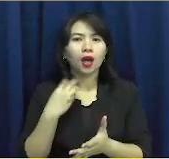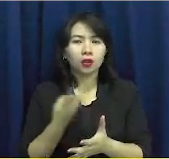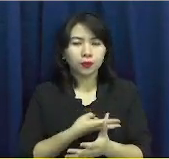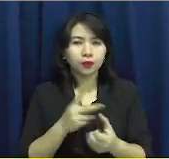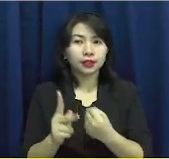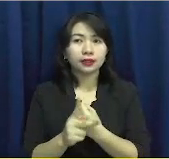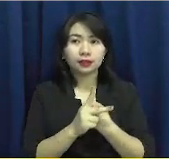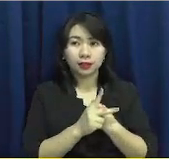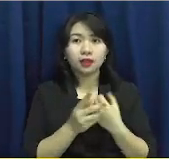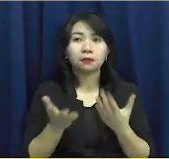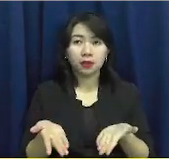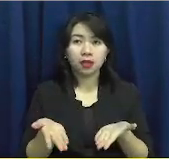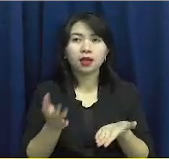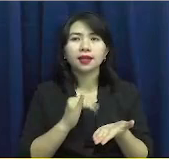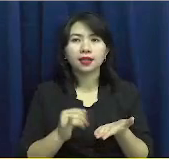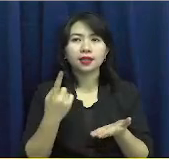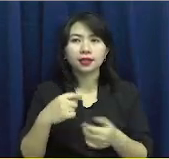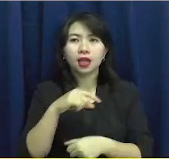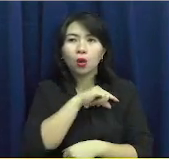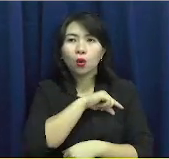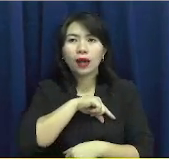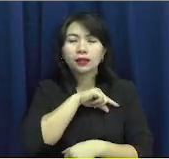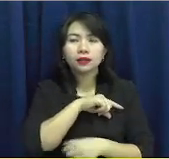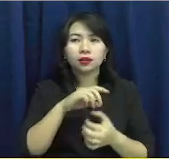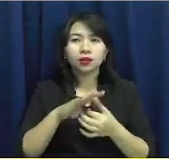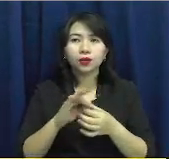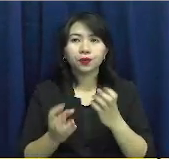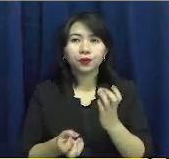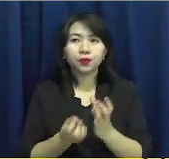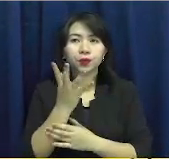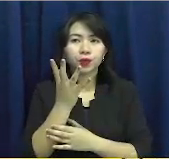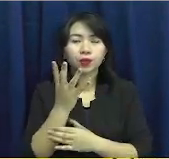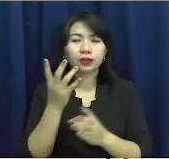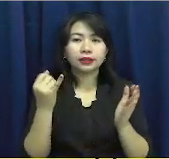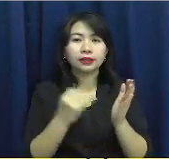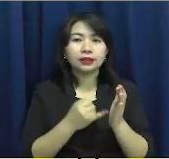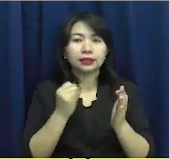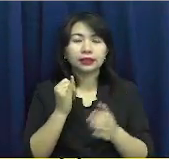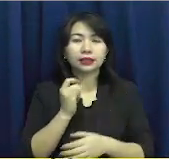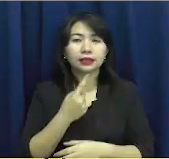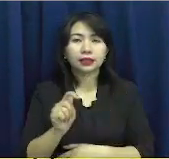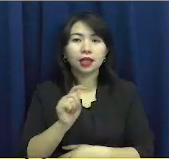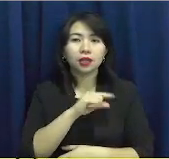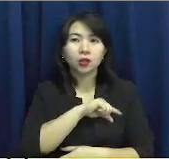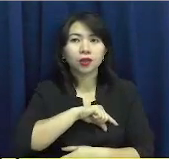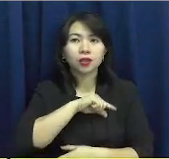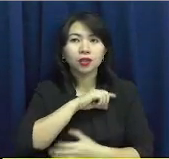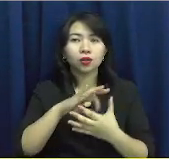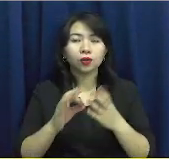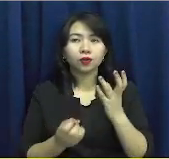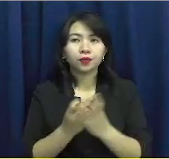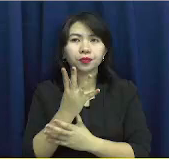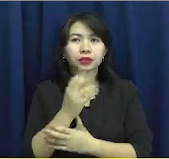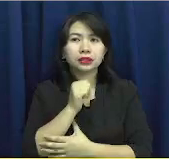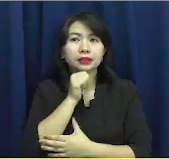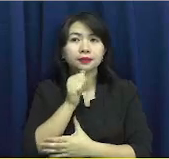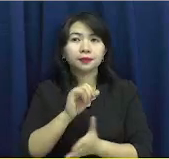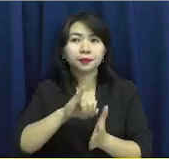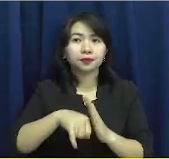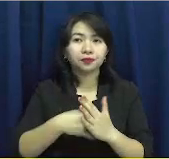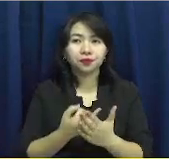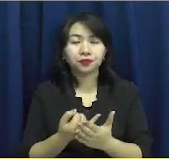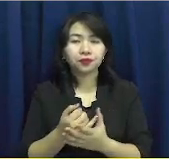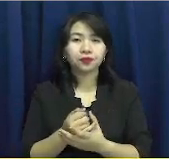natin dito is the quality of the growth. You see, it's the quality of the growth and not just the ano. It's